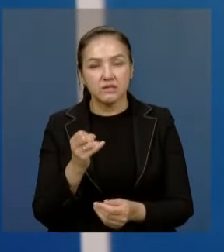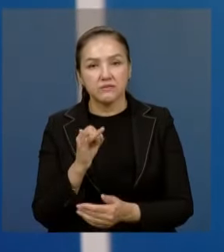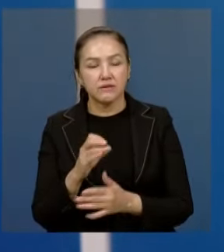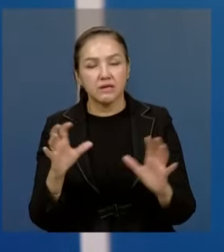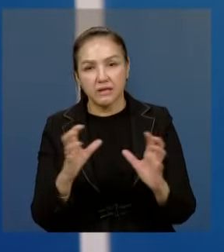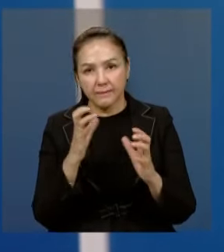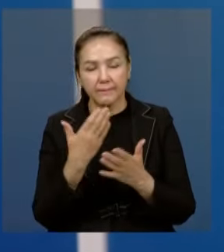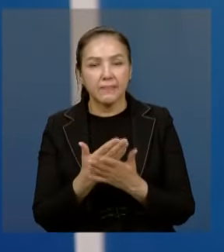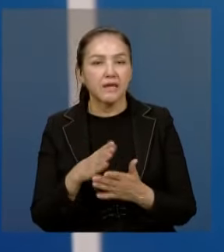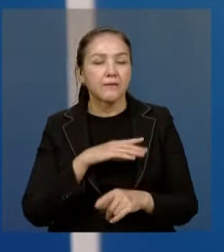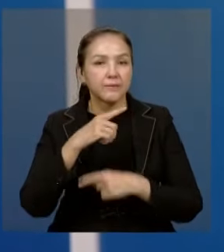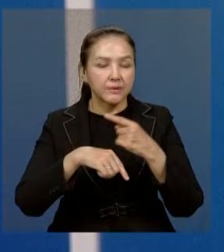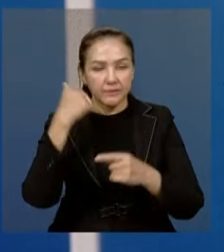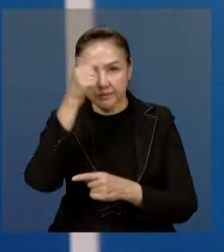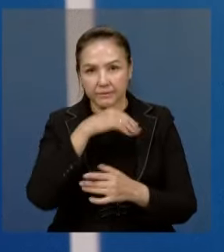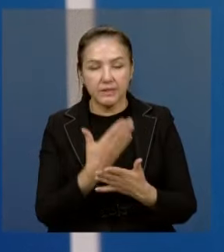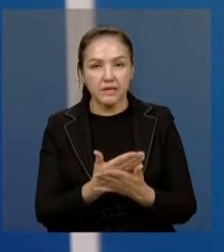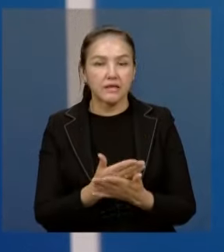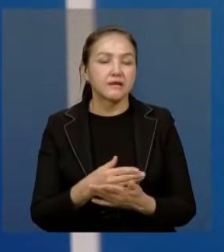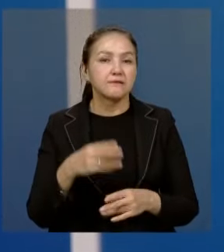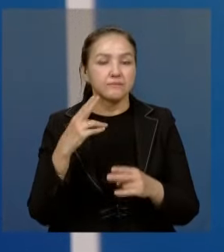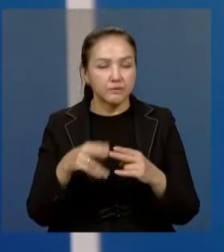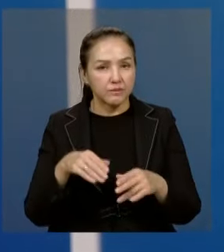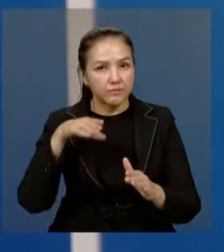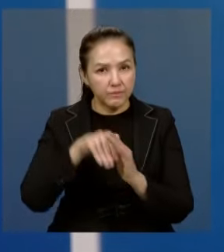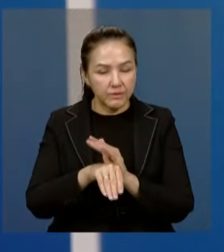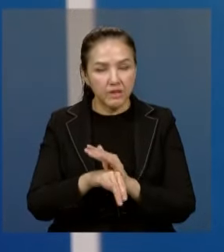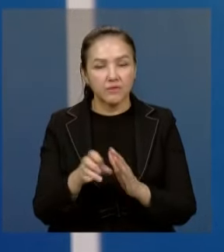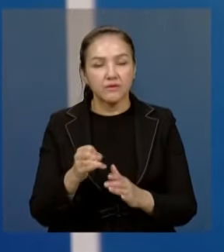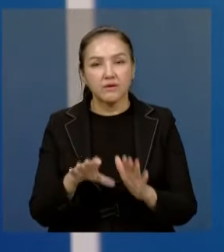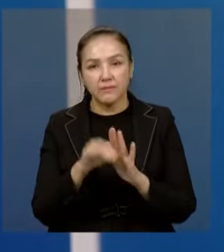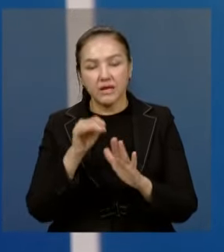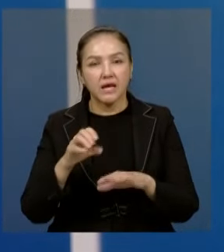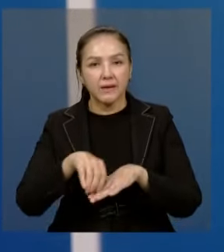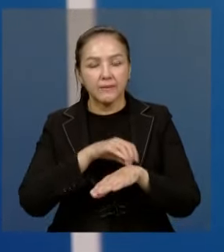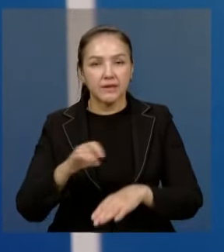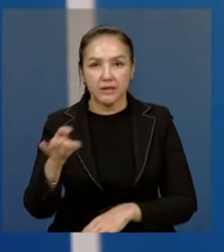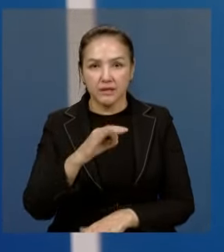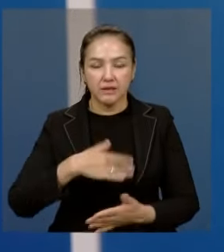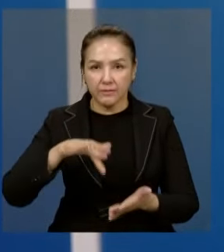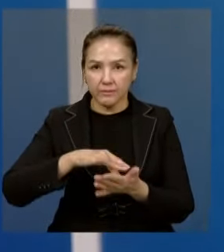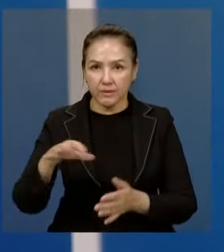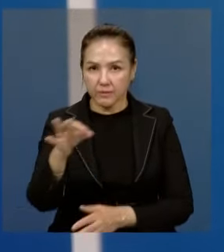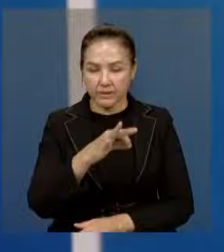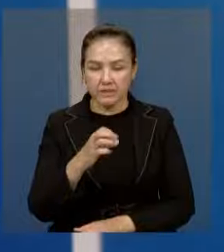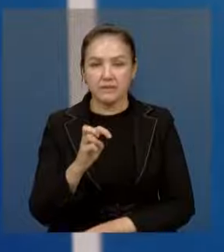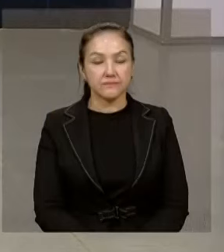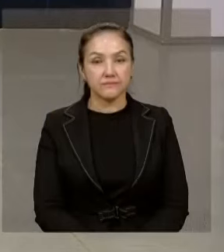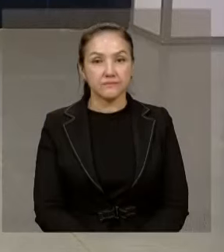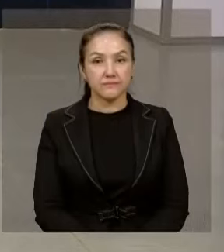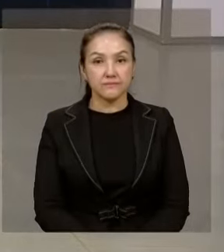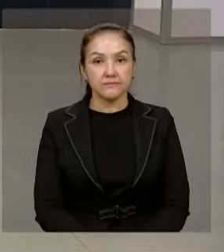страхования а со следующего года в стране окончательно внедрят систему выборов киму районов и городов областного